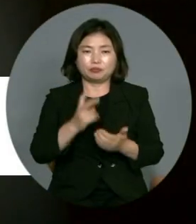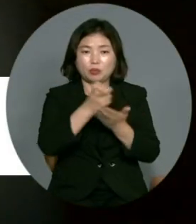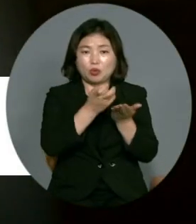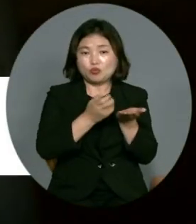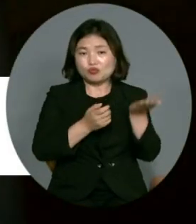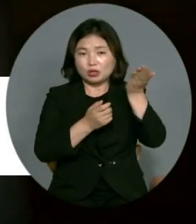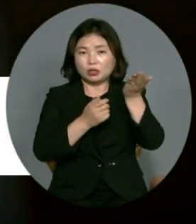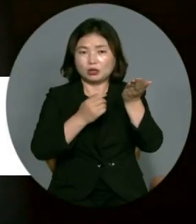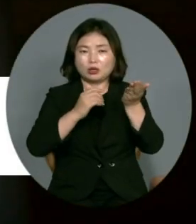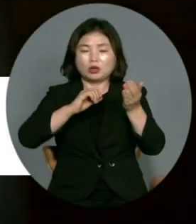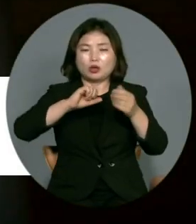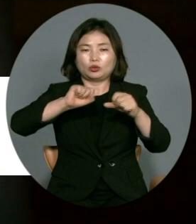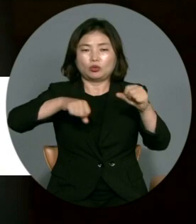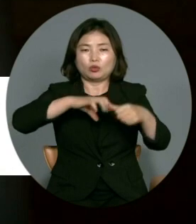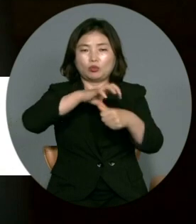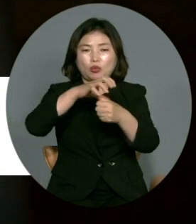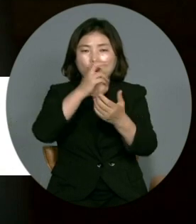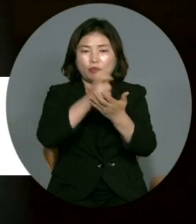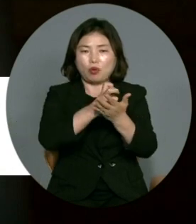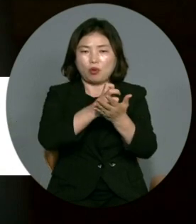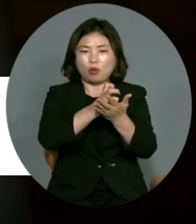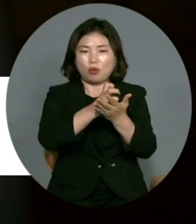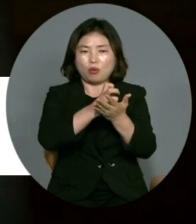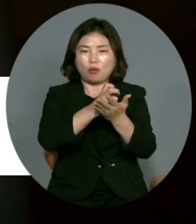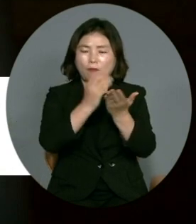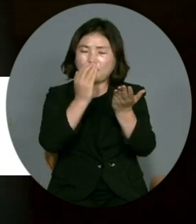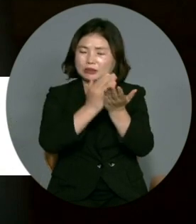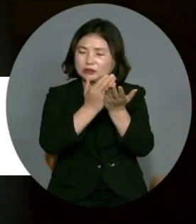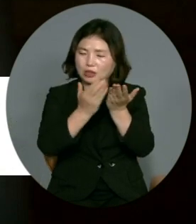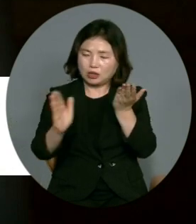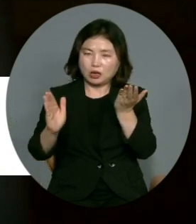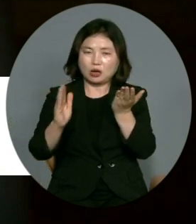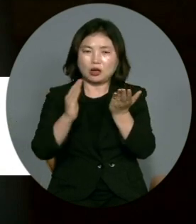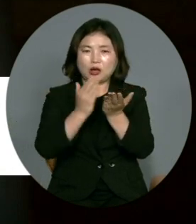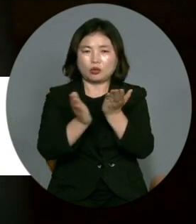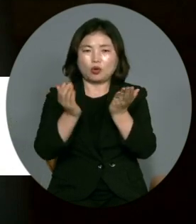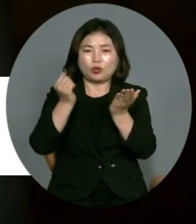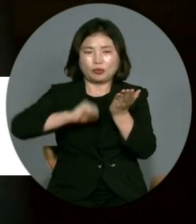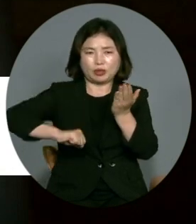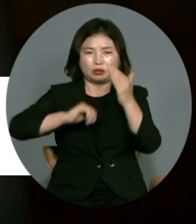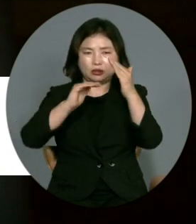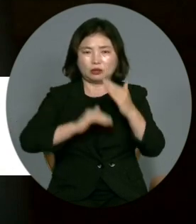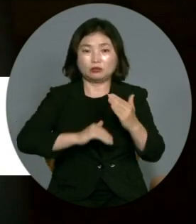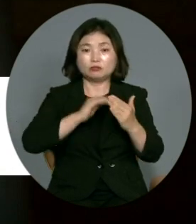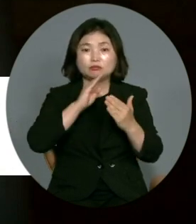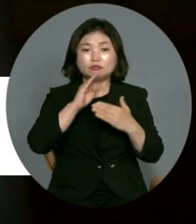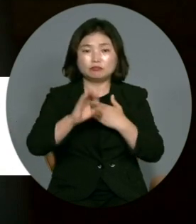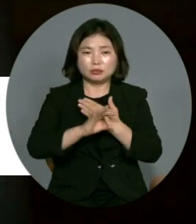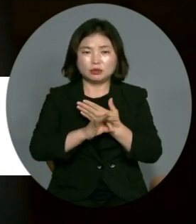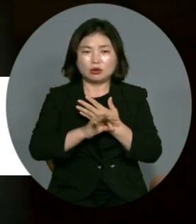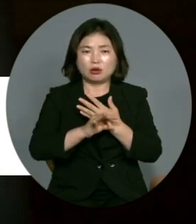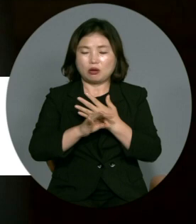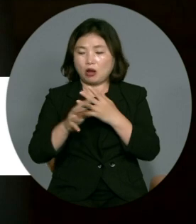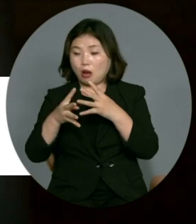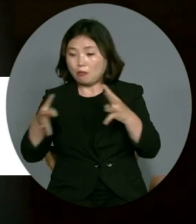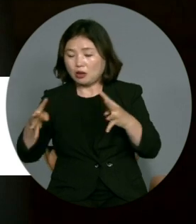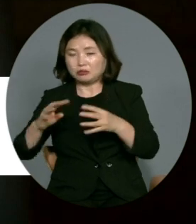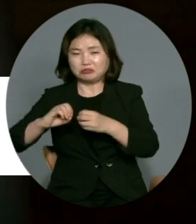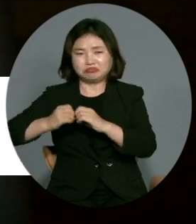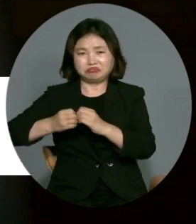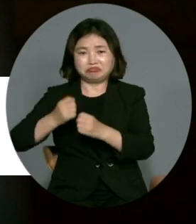법령인 동물보호법에 조금 맞지 않거나 위반하는 그런 내용이라면 그런